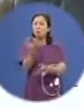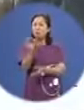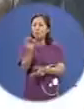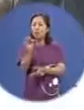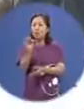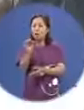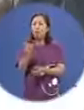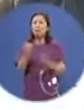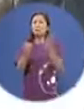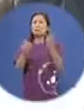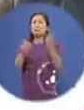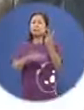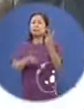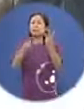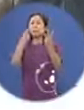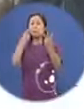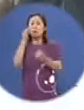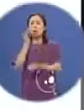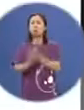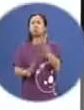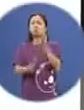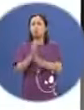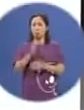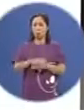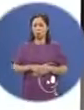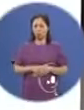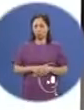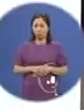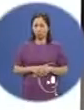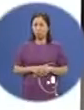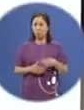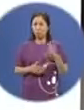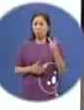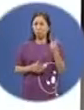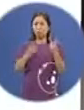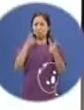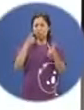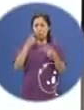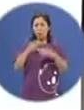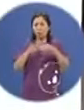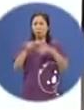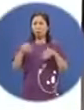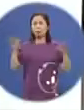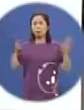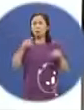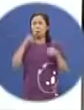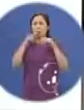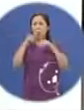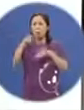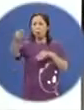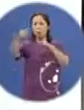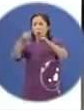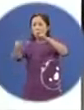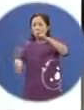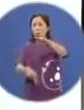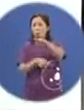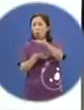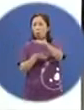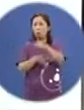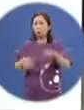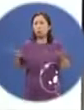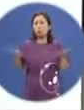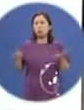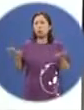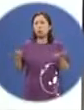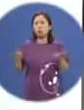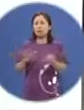うことをやってるわけですね、はい、それからその次の子の取りサポートというのがあるんですけど、これはですね、一言で